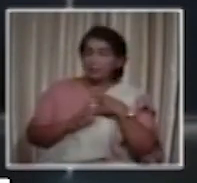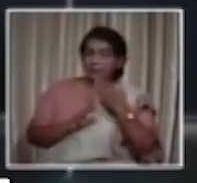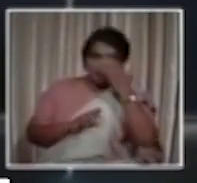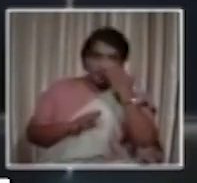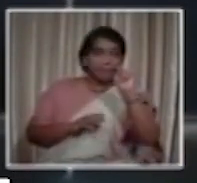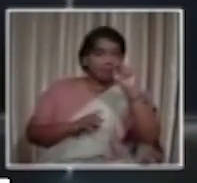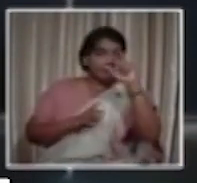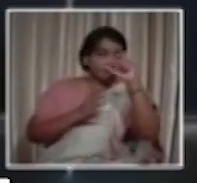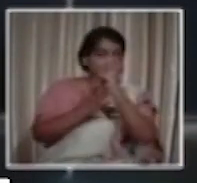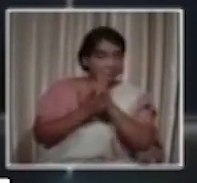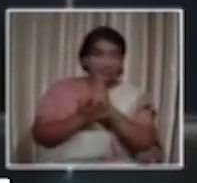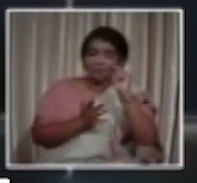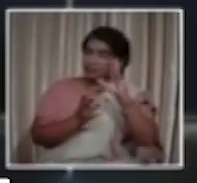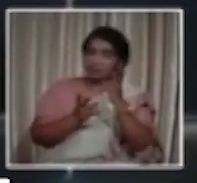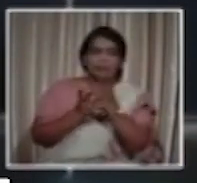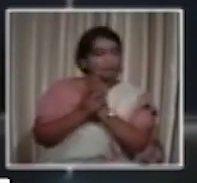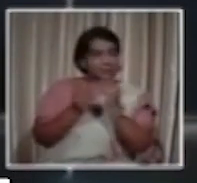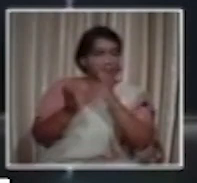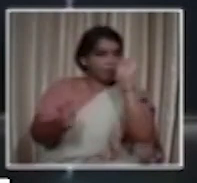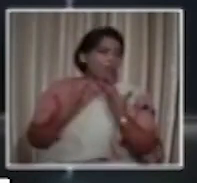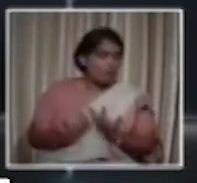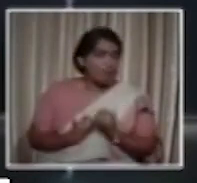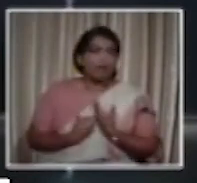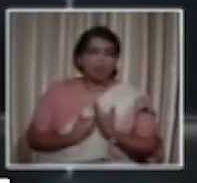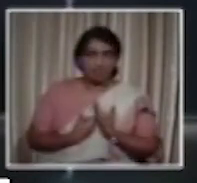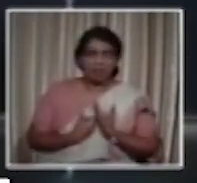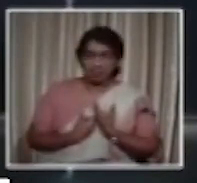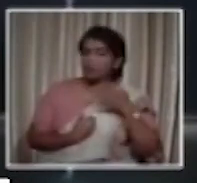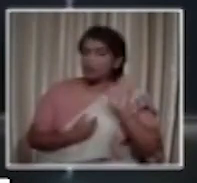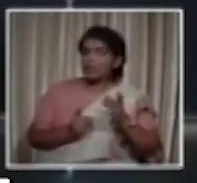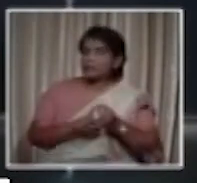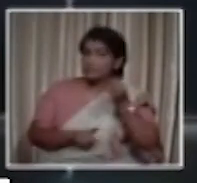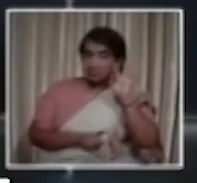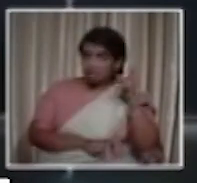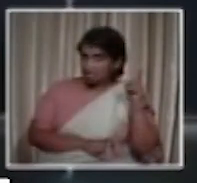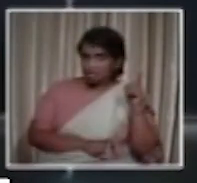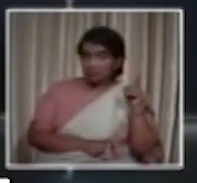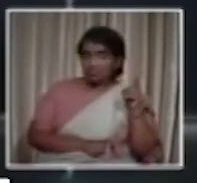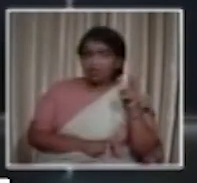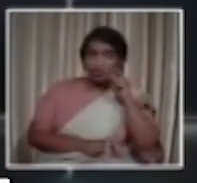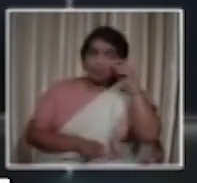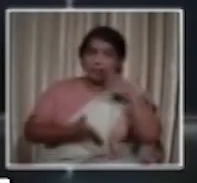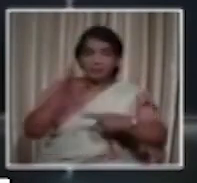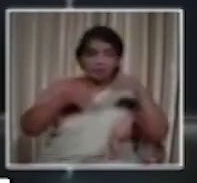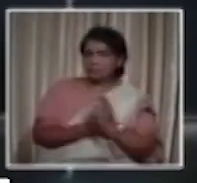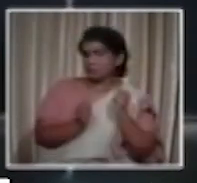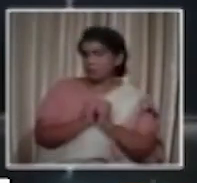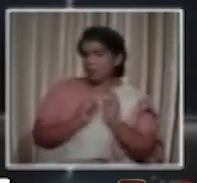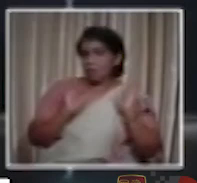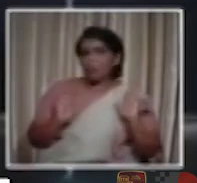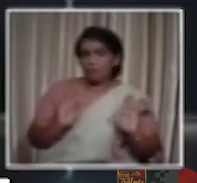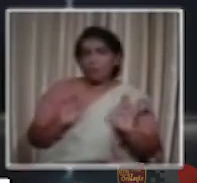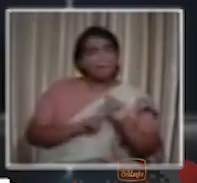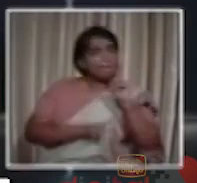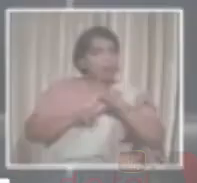වෙනි සංශෝධනය පුළුවන් තරම් විගහට රෙස්පෙක්ට් එකට යවන්න. මොකද ජනාධිපතිතුමාට ජනවරම ලැබුණේ 19 යටතේ.